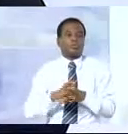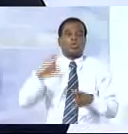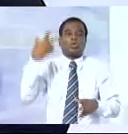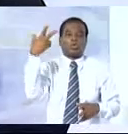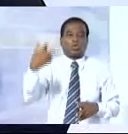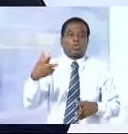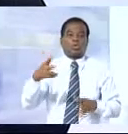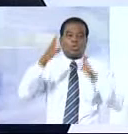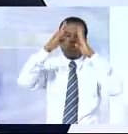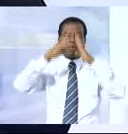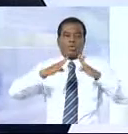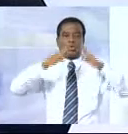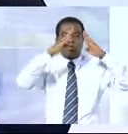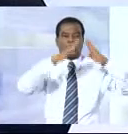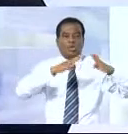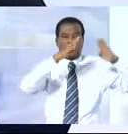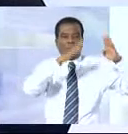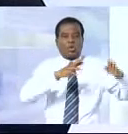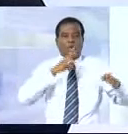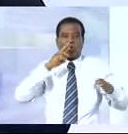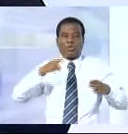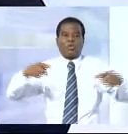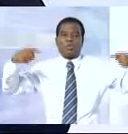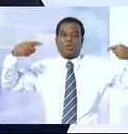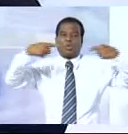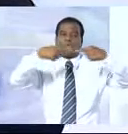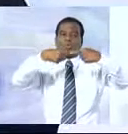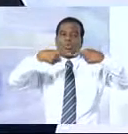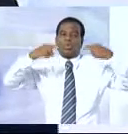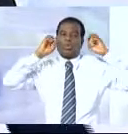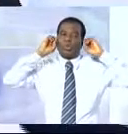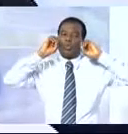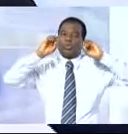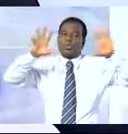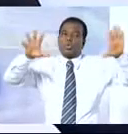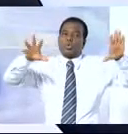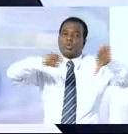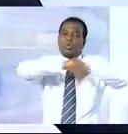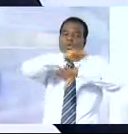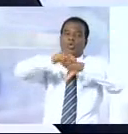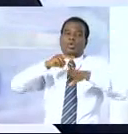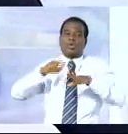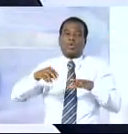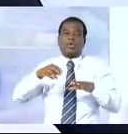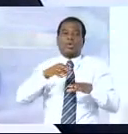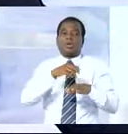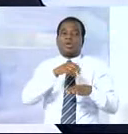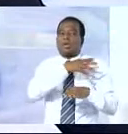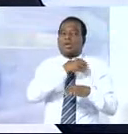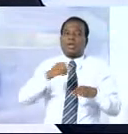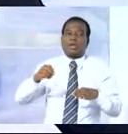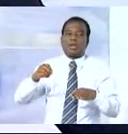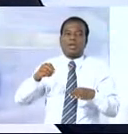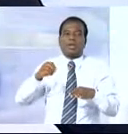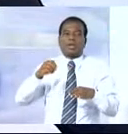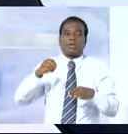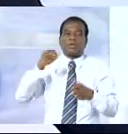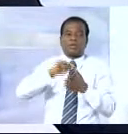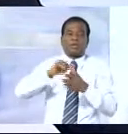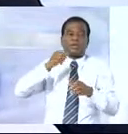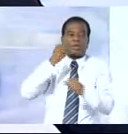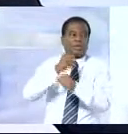3 villages du département de San Pedro sont désormais reliés au réseau électrique national. Ils ont été mis sous tension électrique et